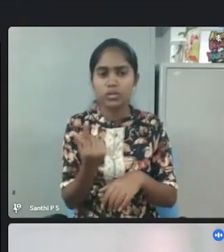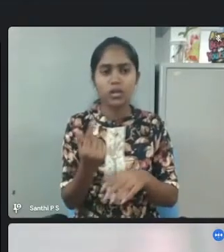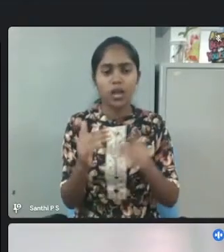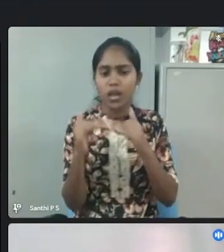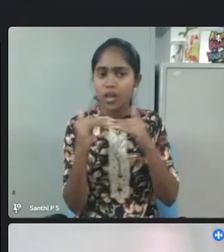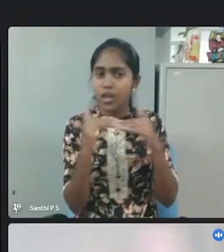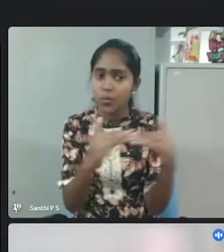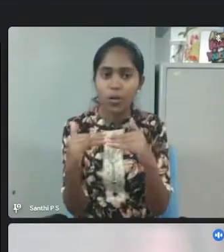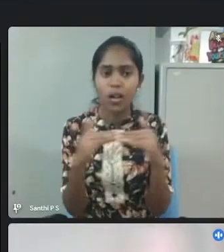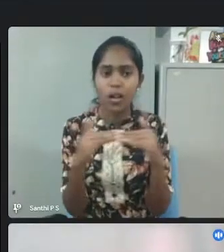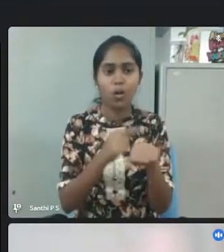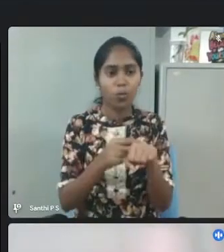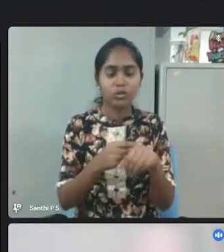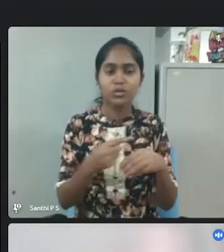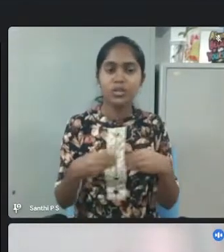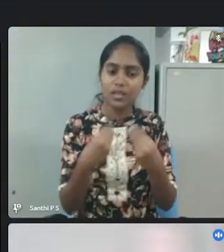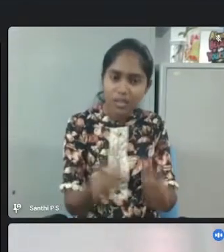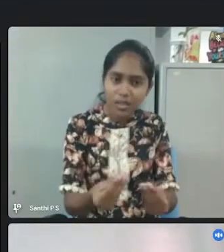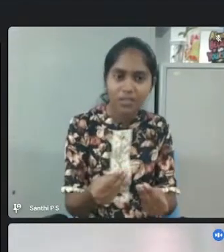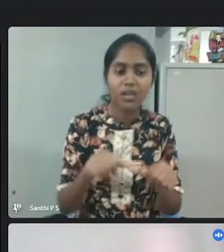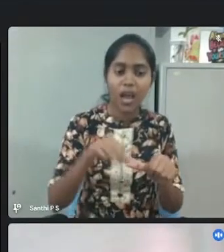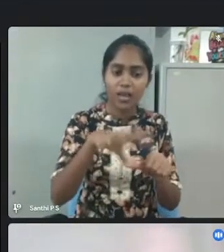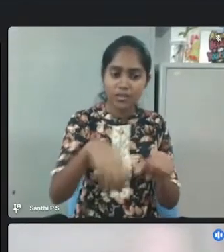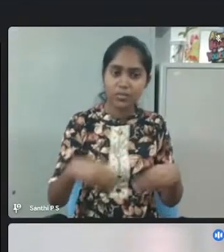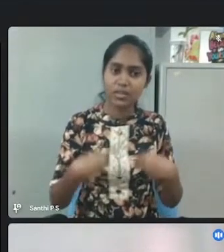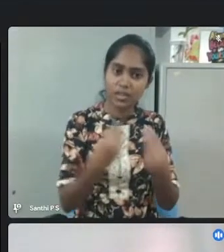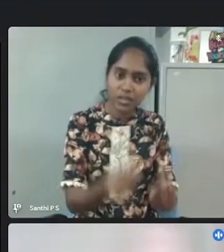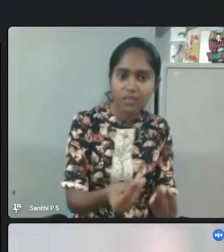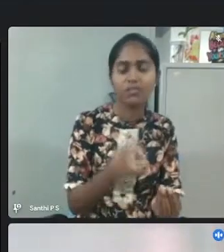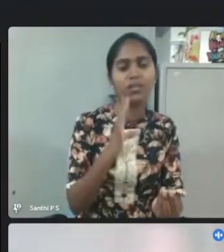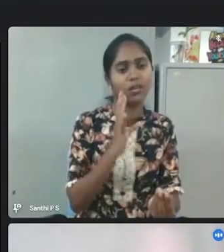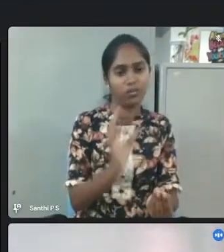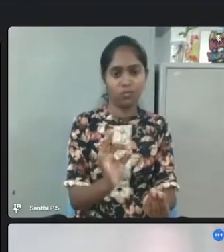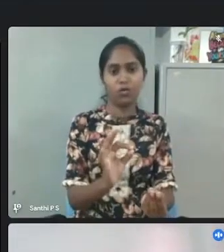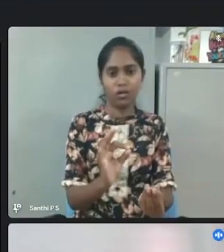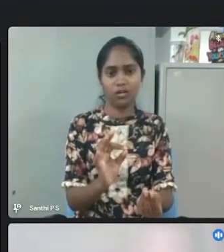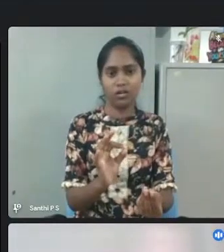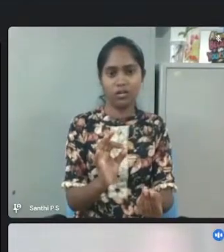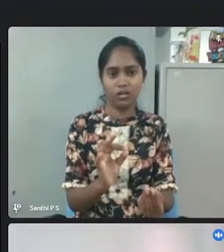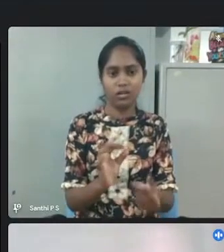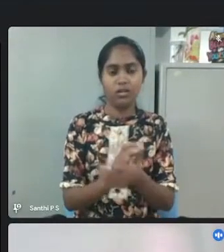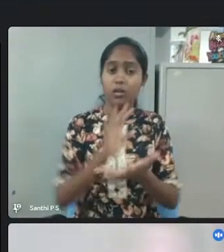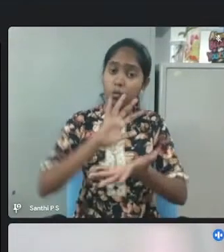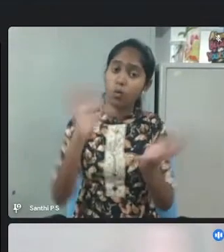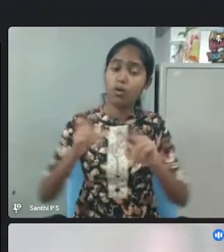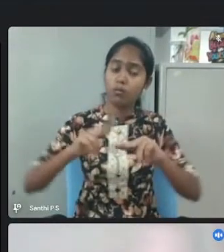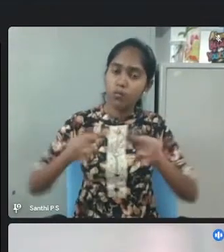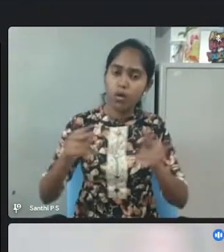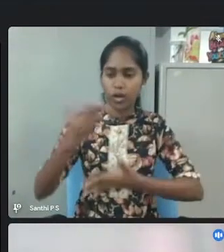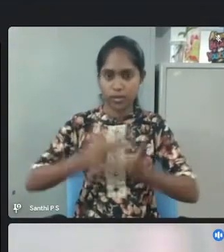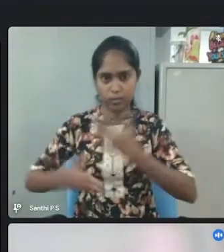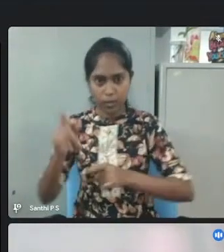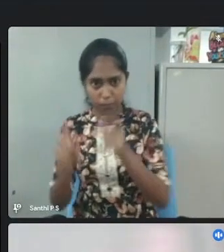സേവനങ്ങളും സംവിധാനങ്ങളും എല്ലാം വളർത്തിയെടുക്കുന്നതാണ് ആക്സസിബിലിറ്റി. യൂണിവേഴ്സൽ ഡിസൈൻ, അതായത് ഭിന്നശേഷിയുള്ളവർക്കും ഇല്ലാത്തവർക്കും